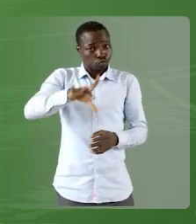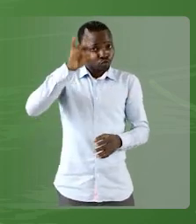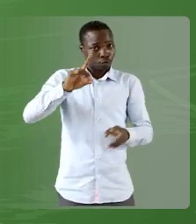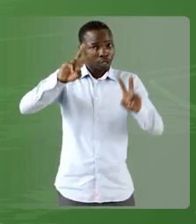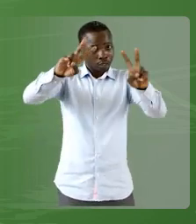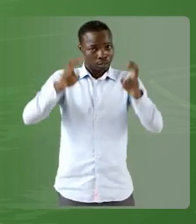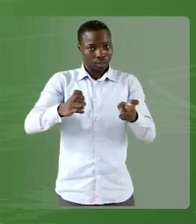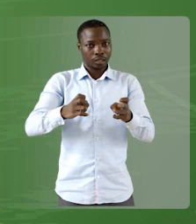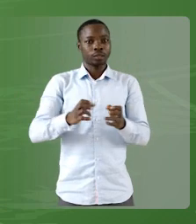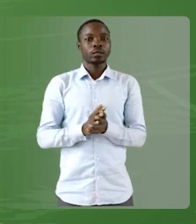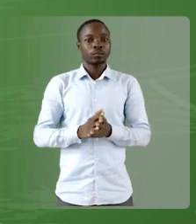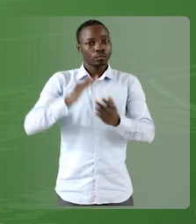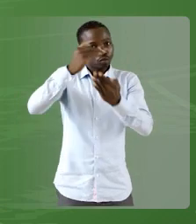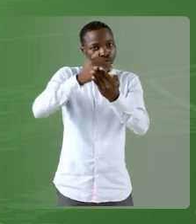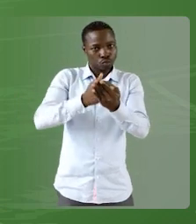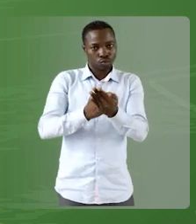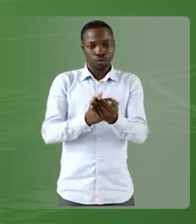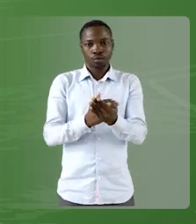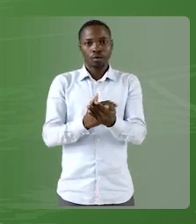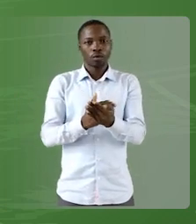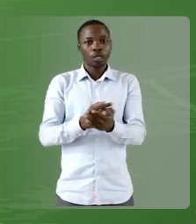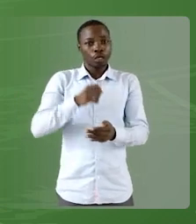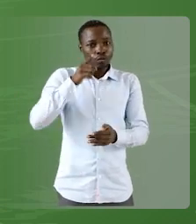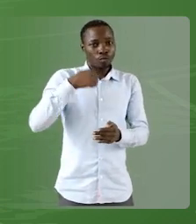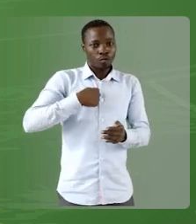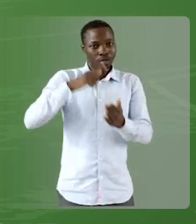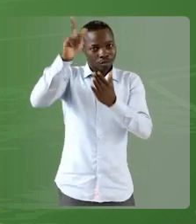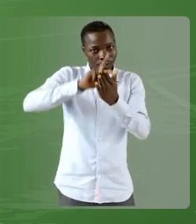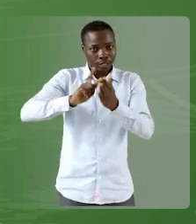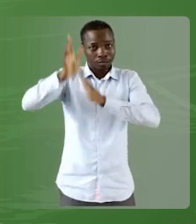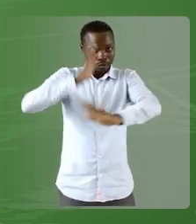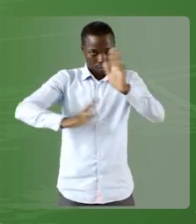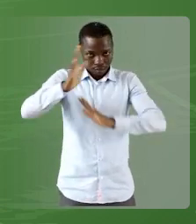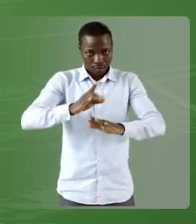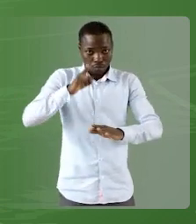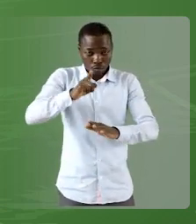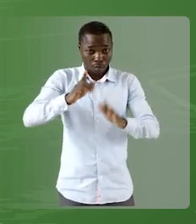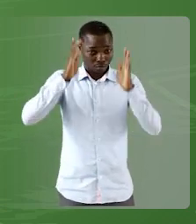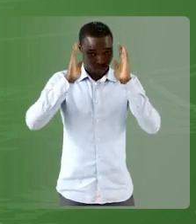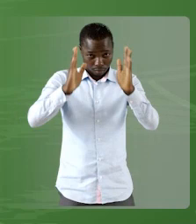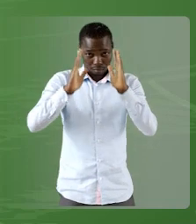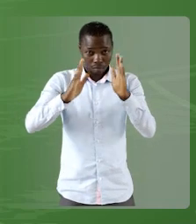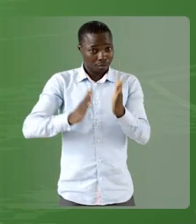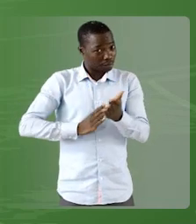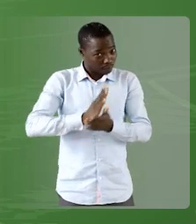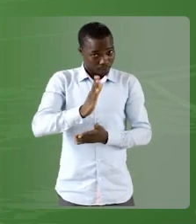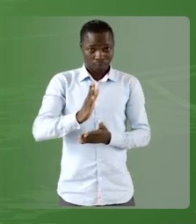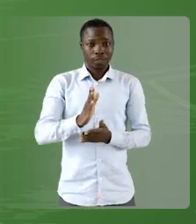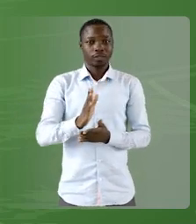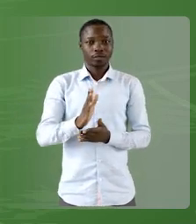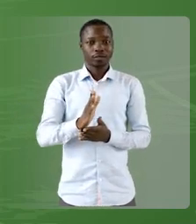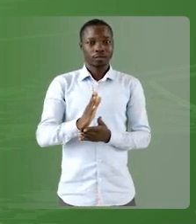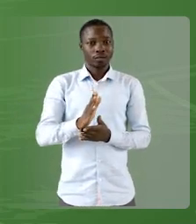tirer ou faire ressortir le titre de la leçon. Écoutez attentivement